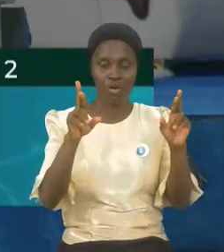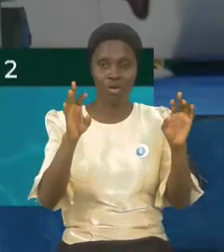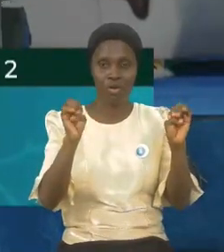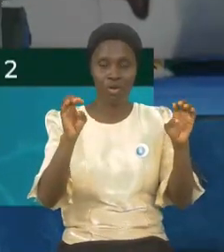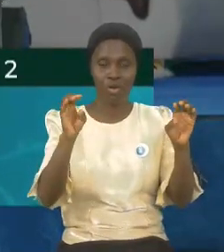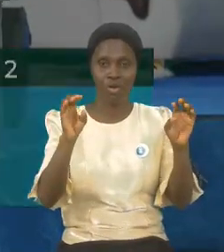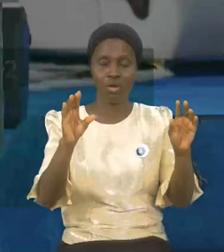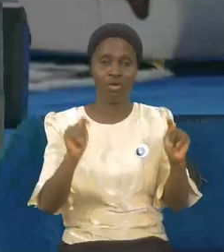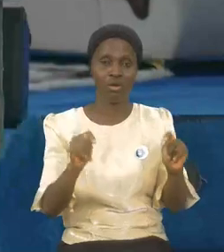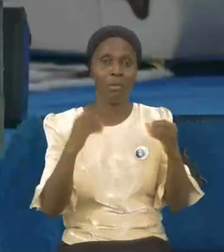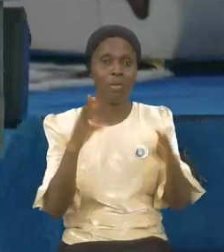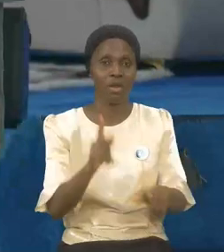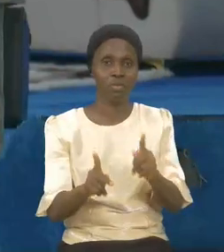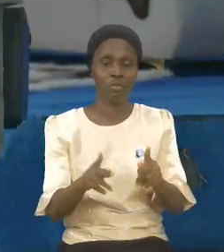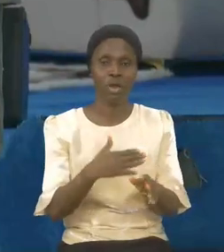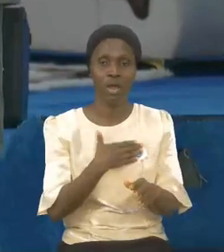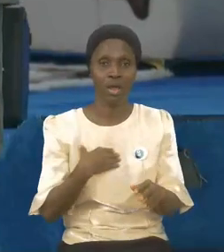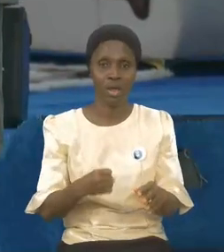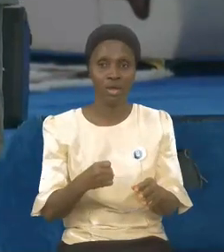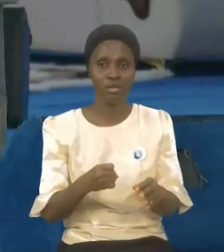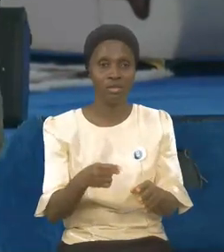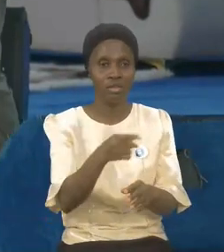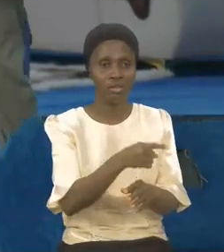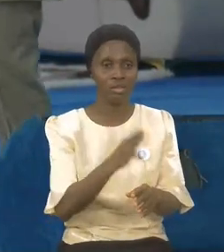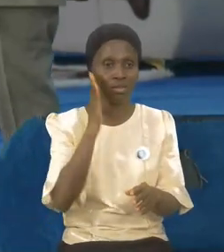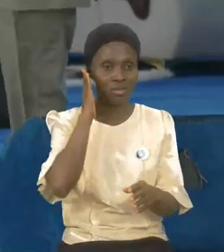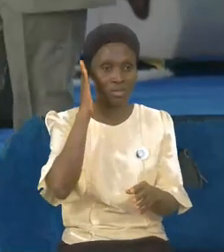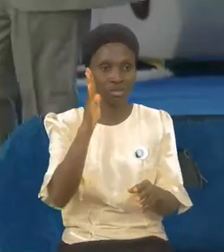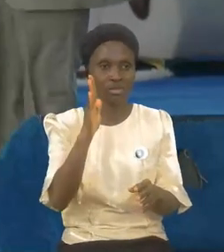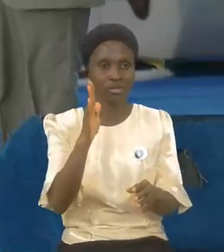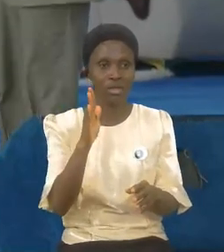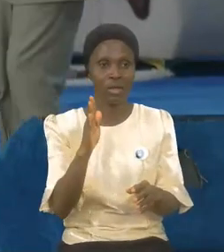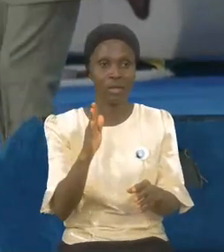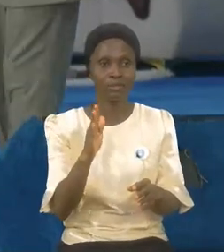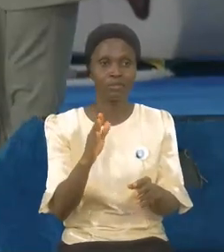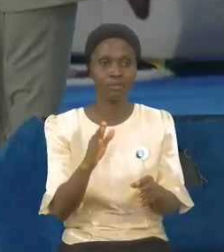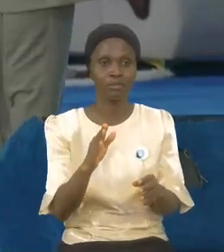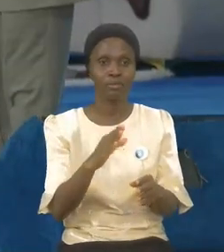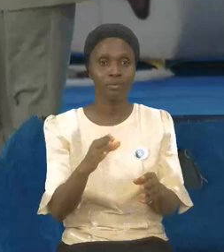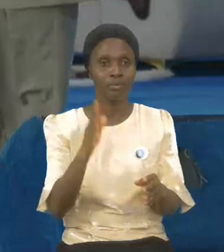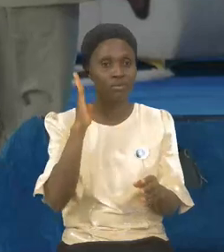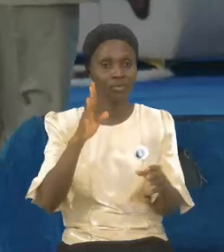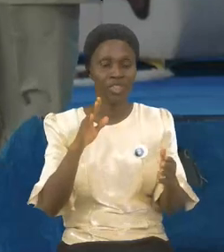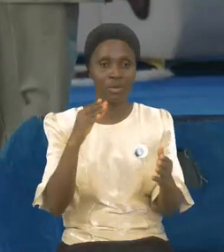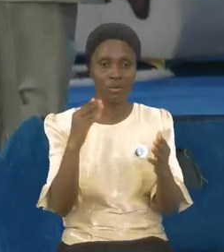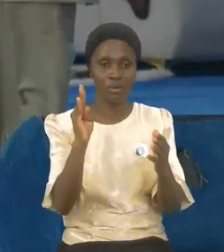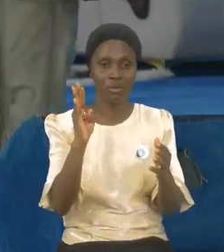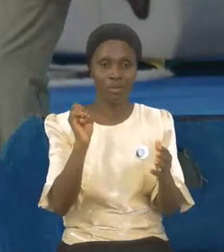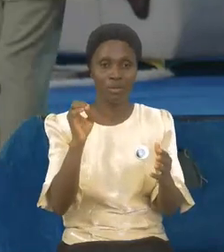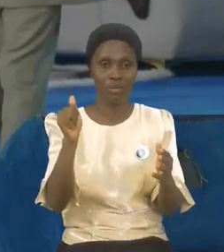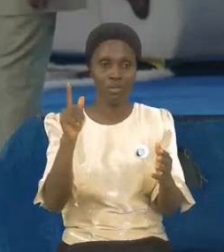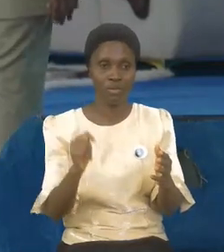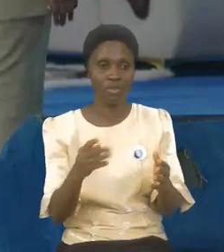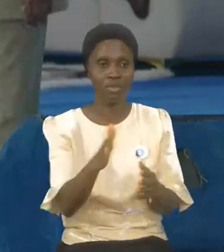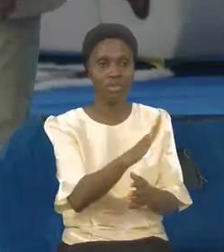l'arbitre d'un grand nombre de peuples. De leurs glaives, ils forgeront des royaux,